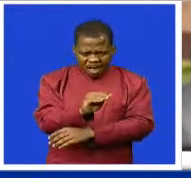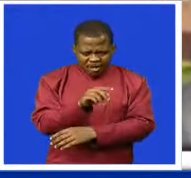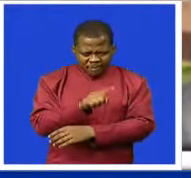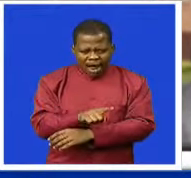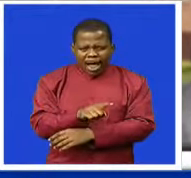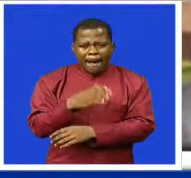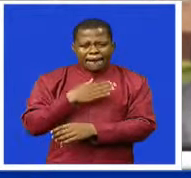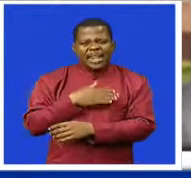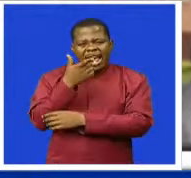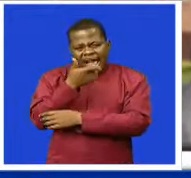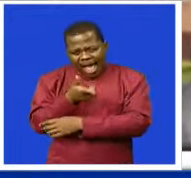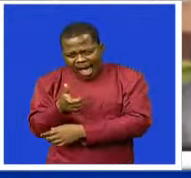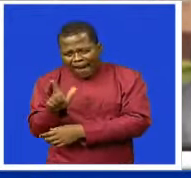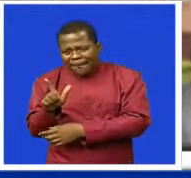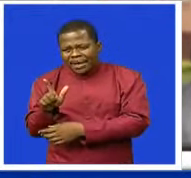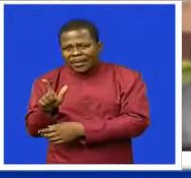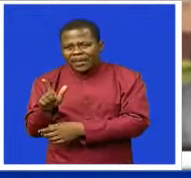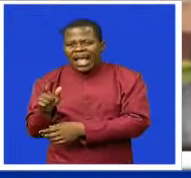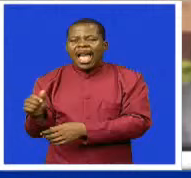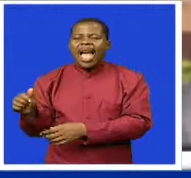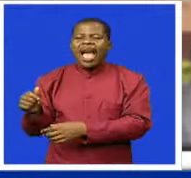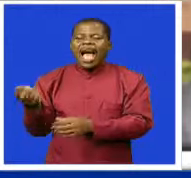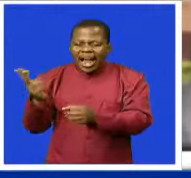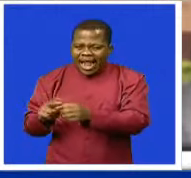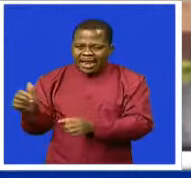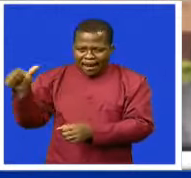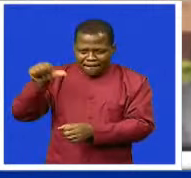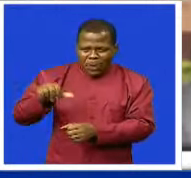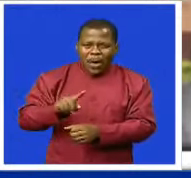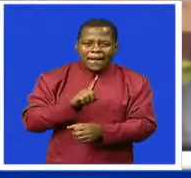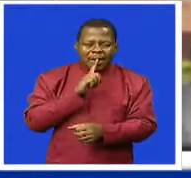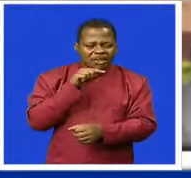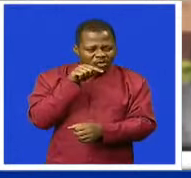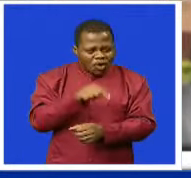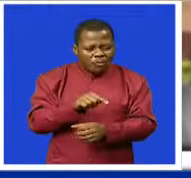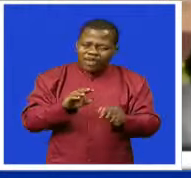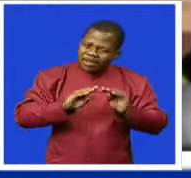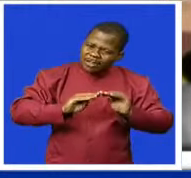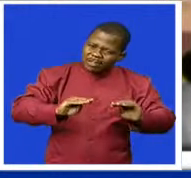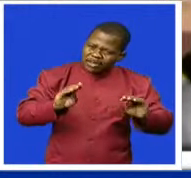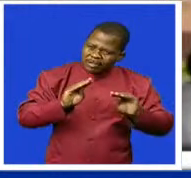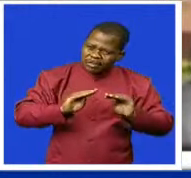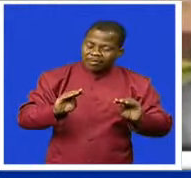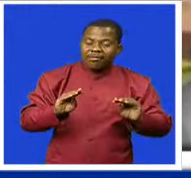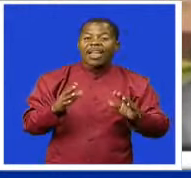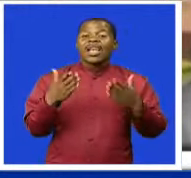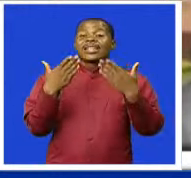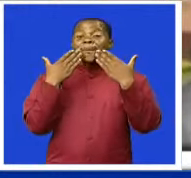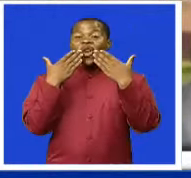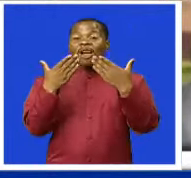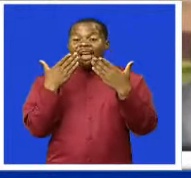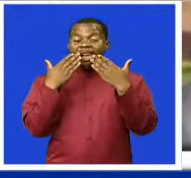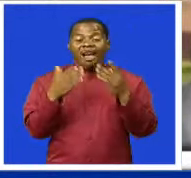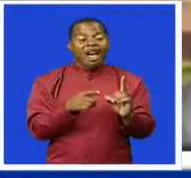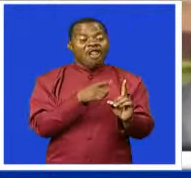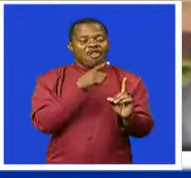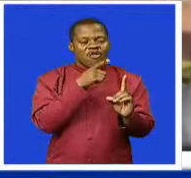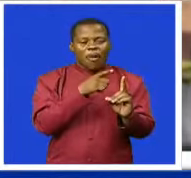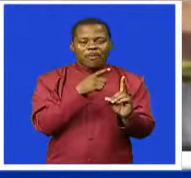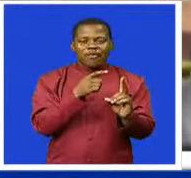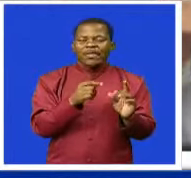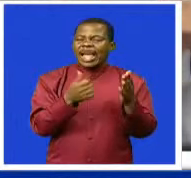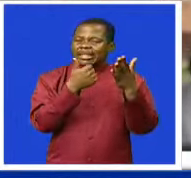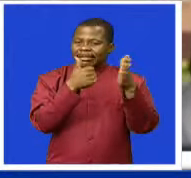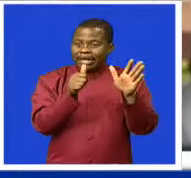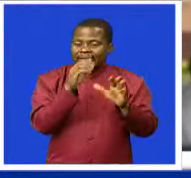a milestone for her kokuthi ahlanganise 60 years sola phila abe khona la